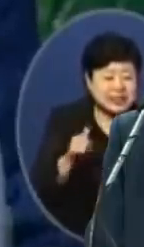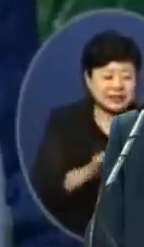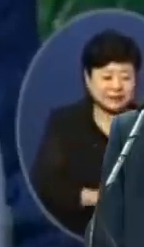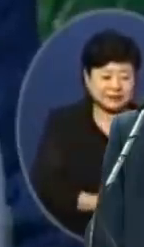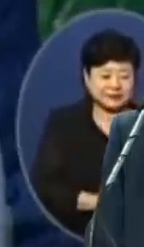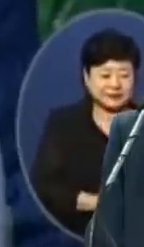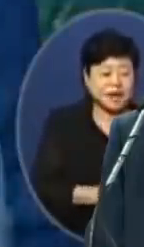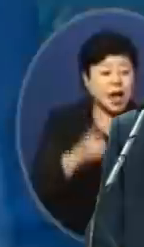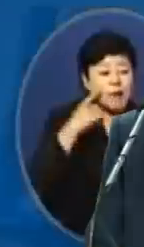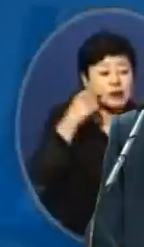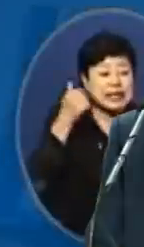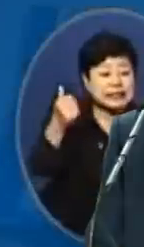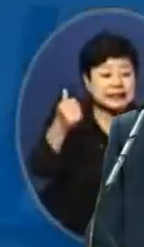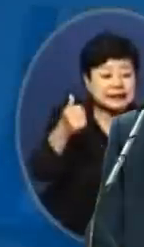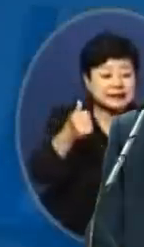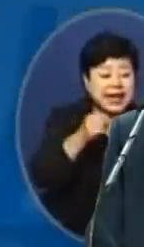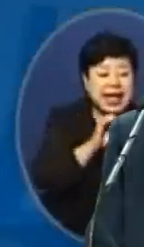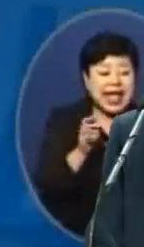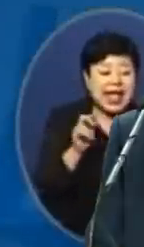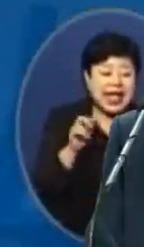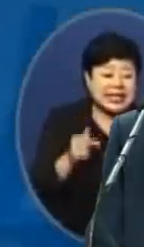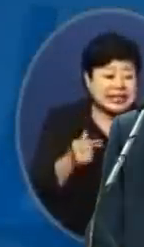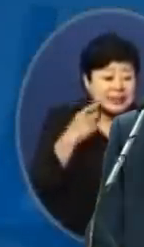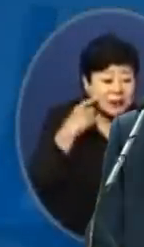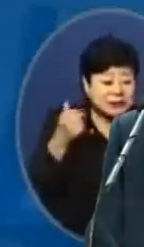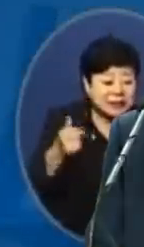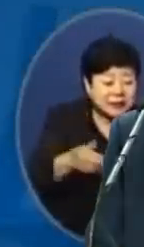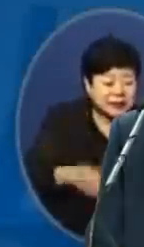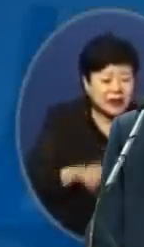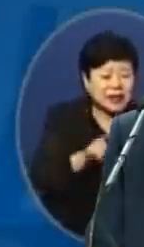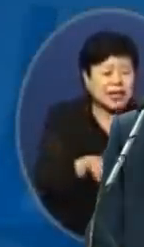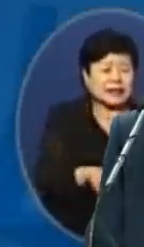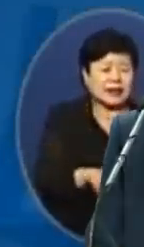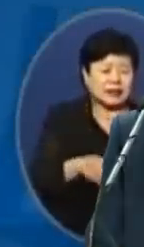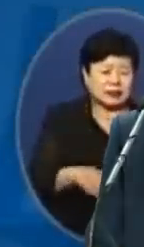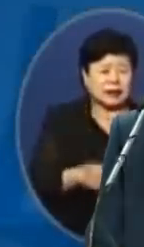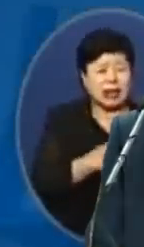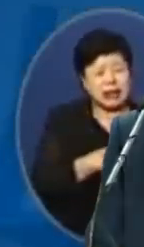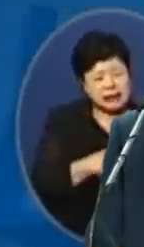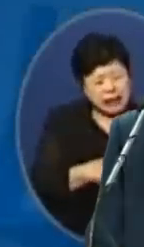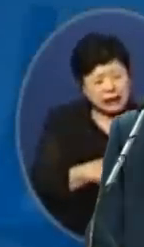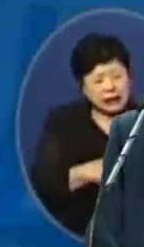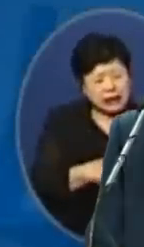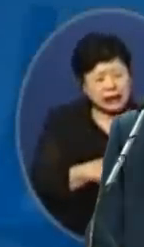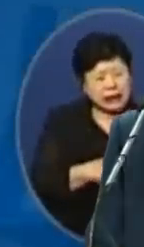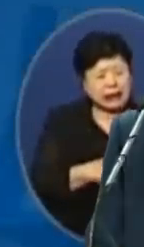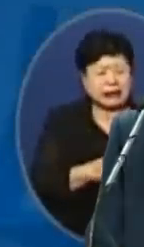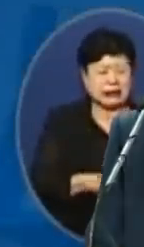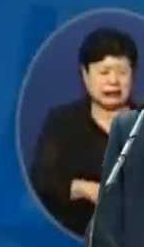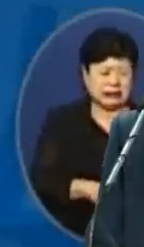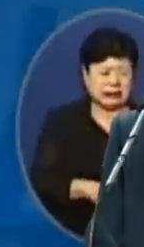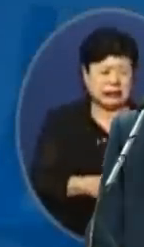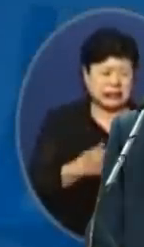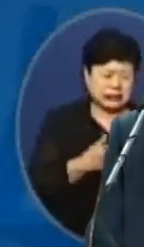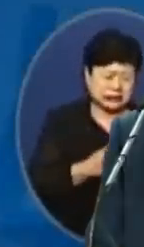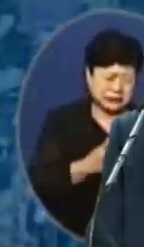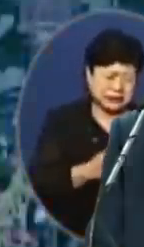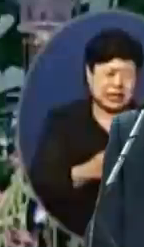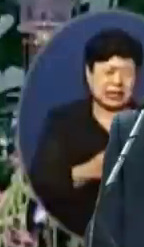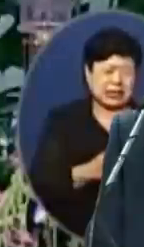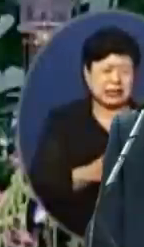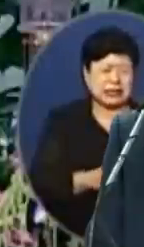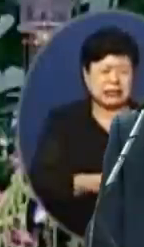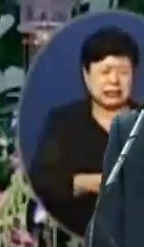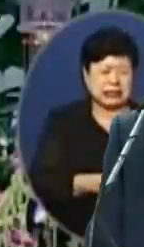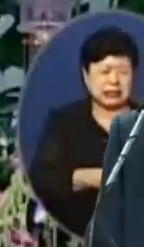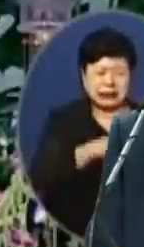케니스 해긴 목사님이 계신데 그는 태어날 때부터 병약했습니다. 기형적인 심장과 불치의 혈액병으로 여러